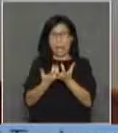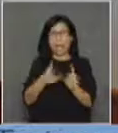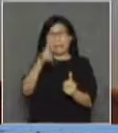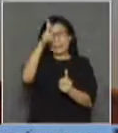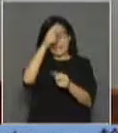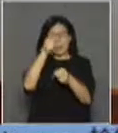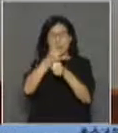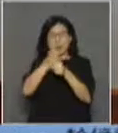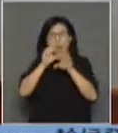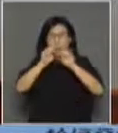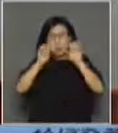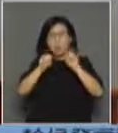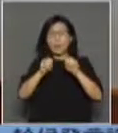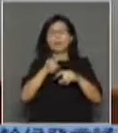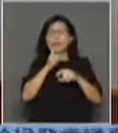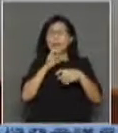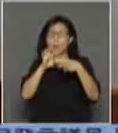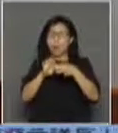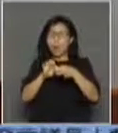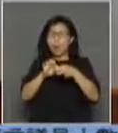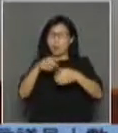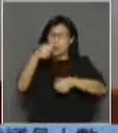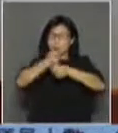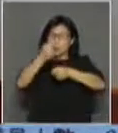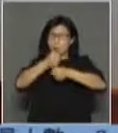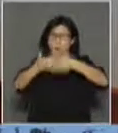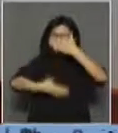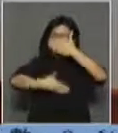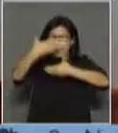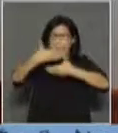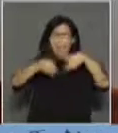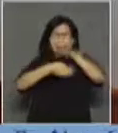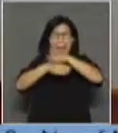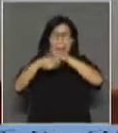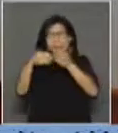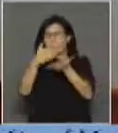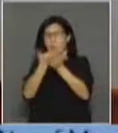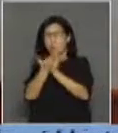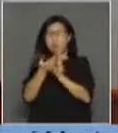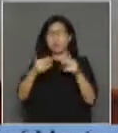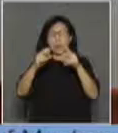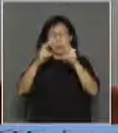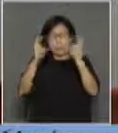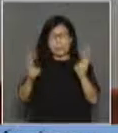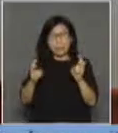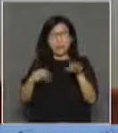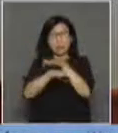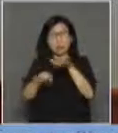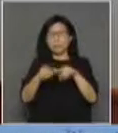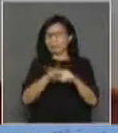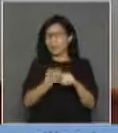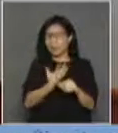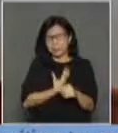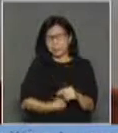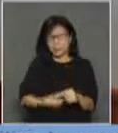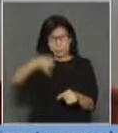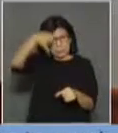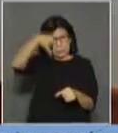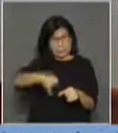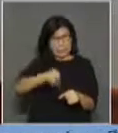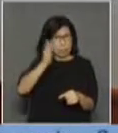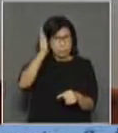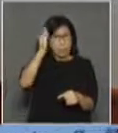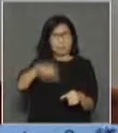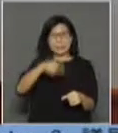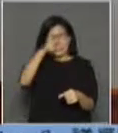提及改善工業安全，我對此深感遺憾。我期望在未來能夠看到